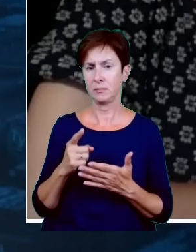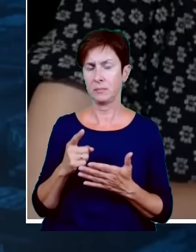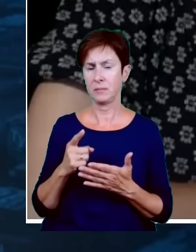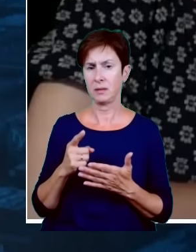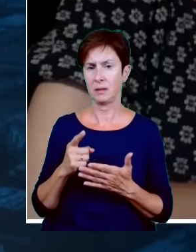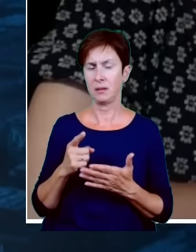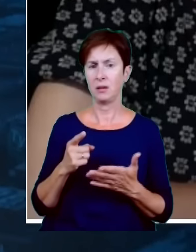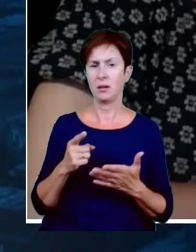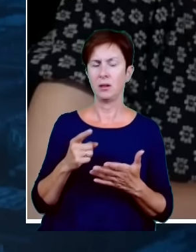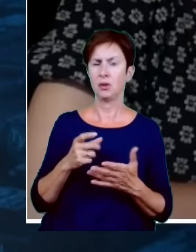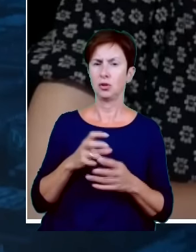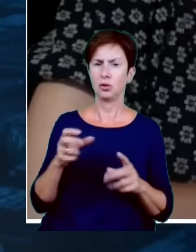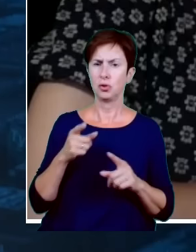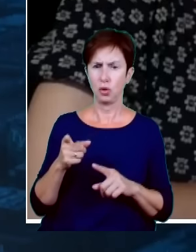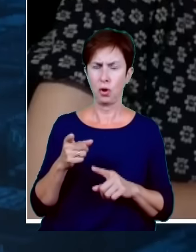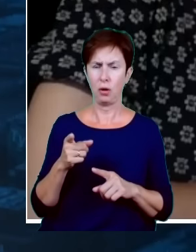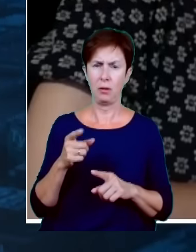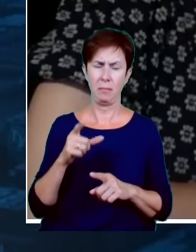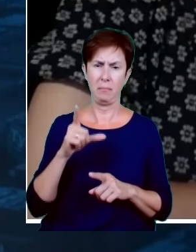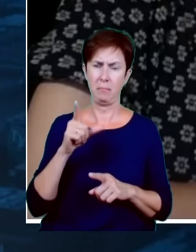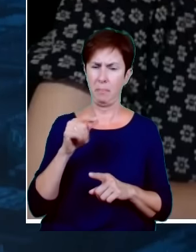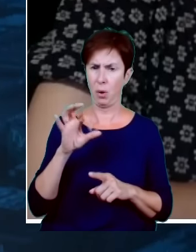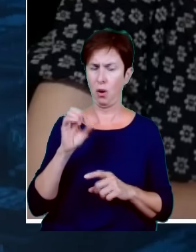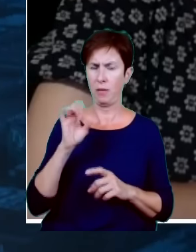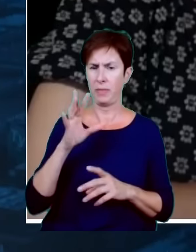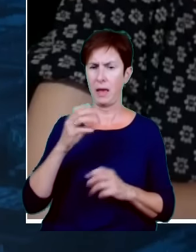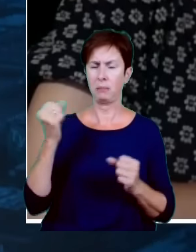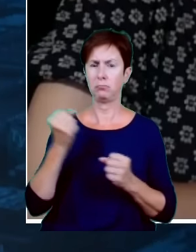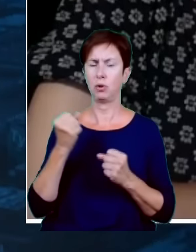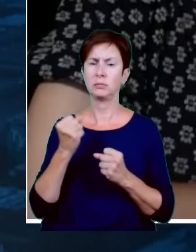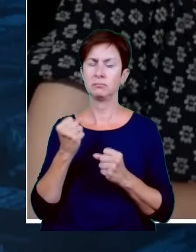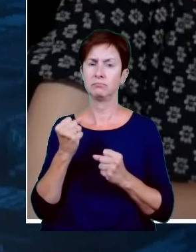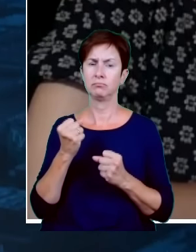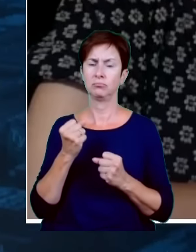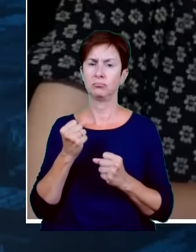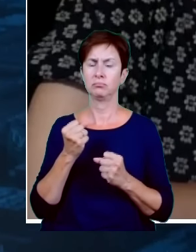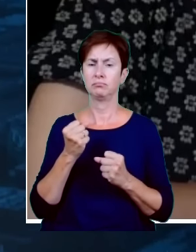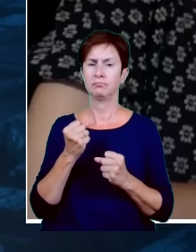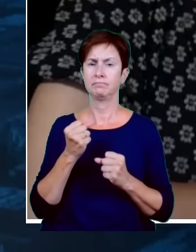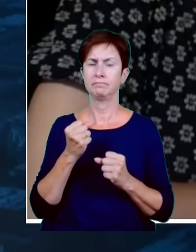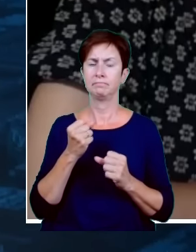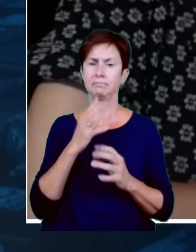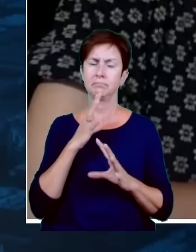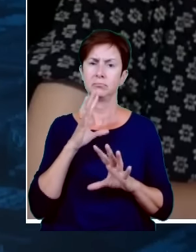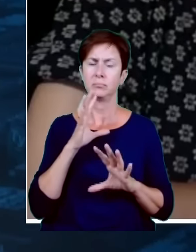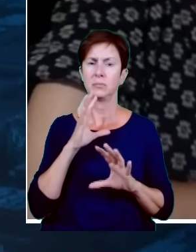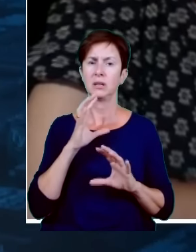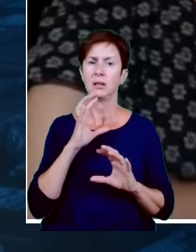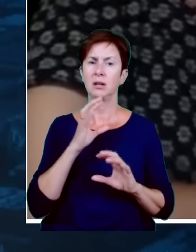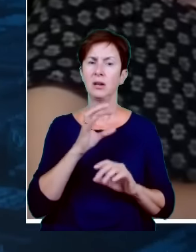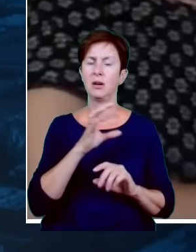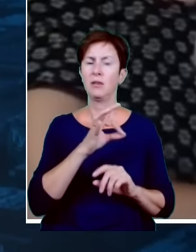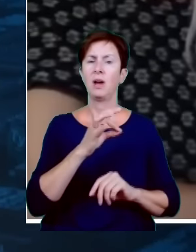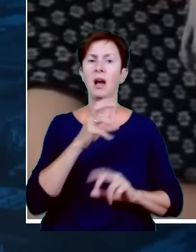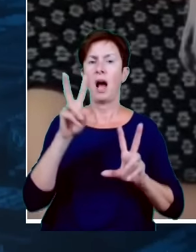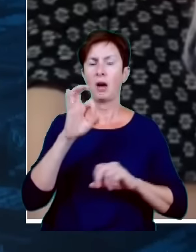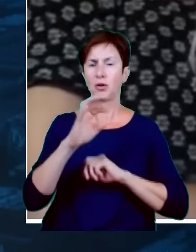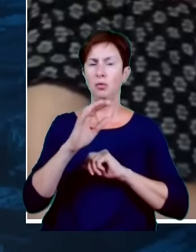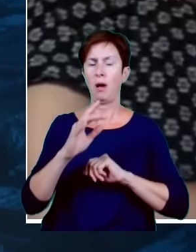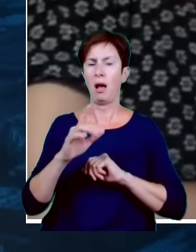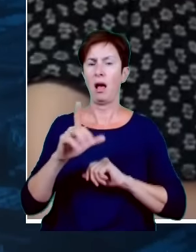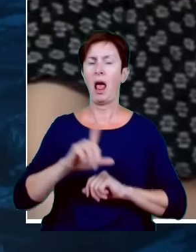to by bł że Platforma tak mocno weszła w buty lewicy przejmując elektorat lewicy i przejmując hasła lewicy jeszcze bardziej się